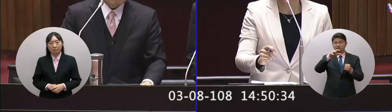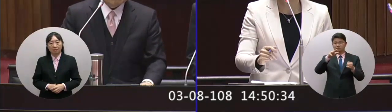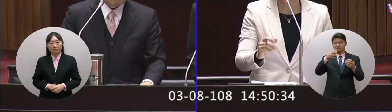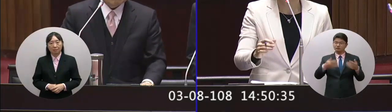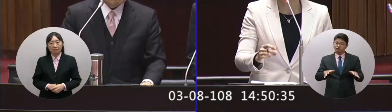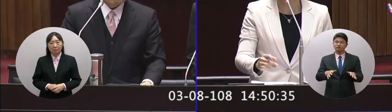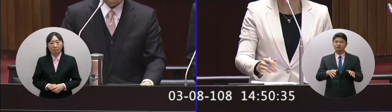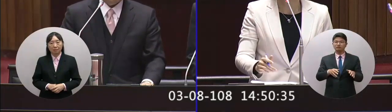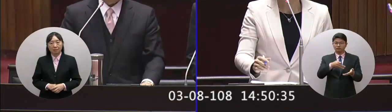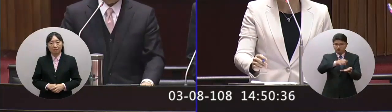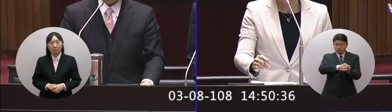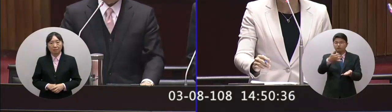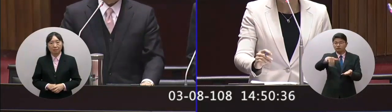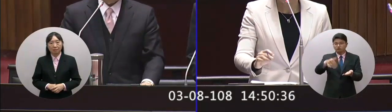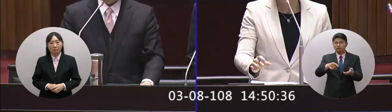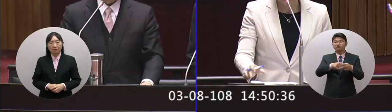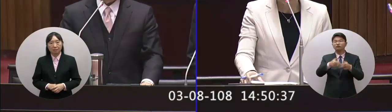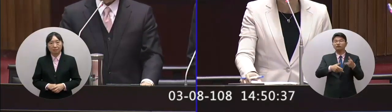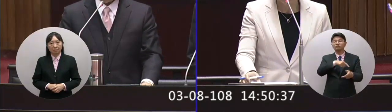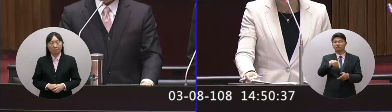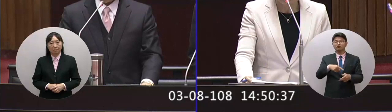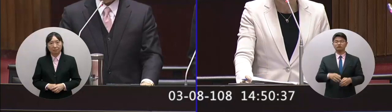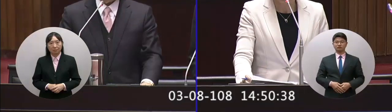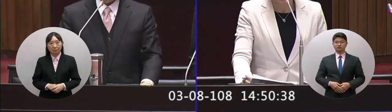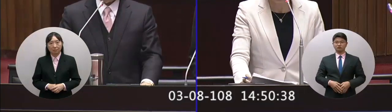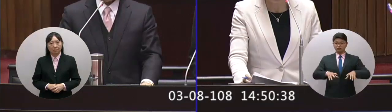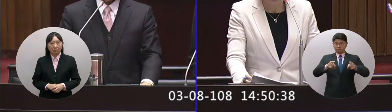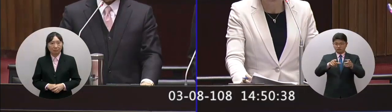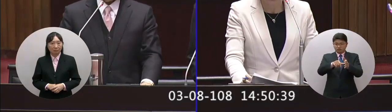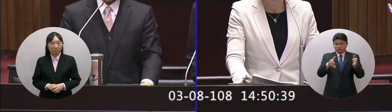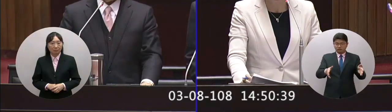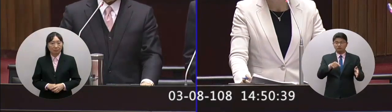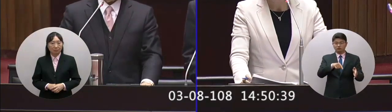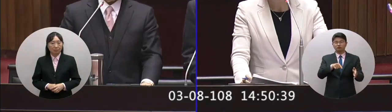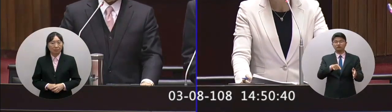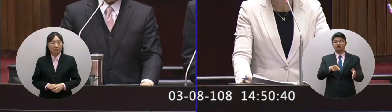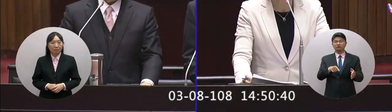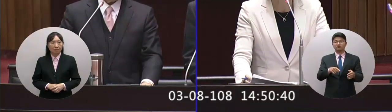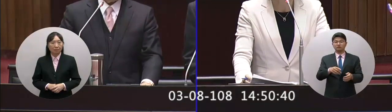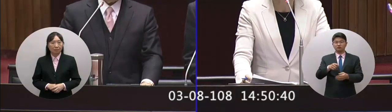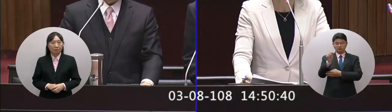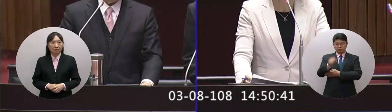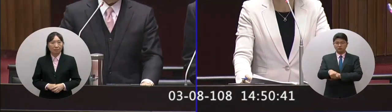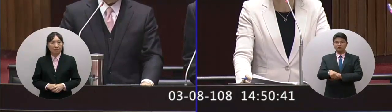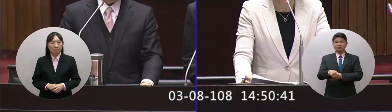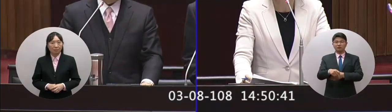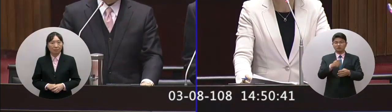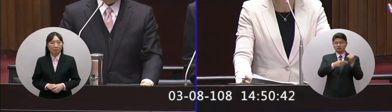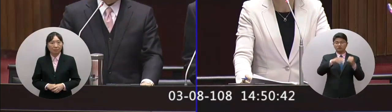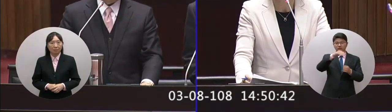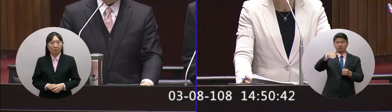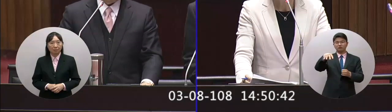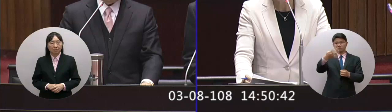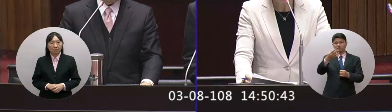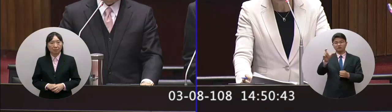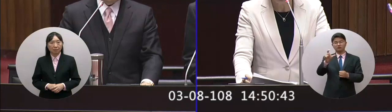记的这个工厂嘛哈，其中令几第一阶段哈，第一阶段这个合可的有